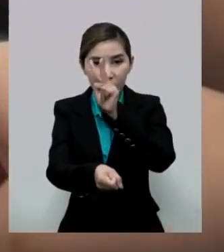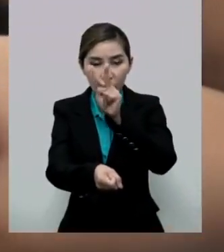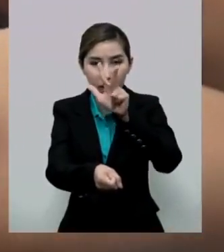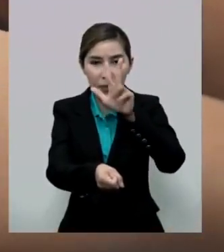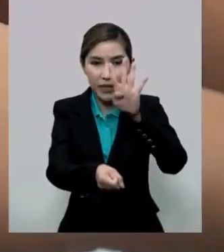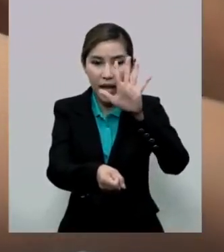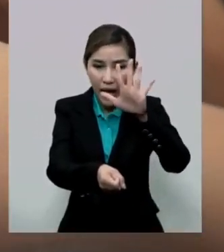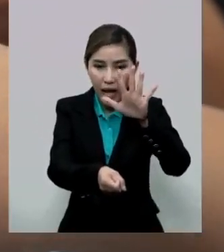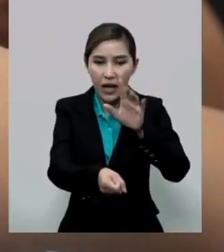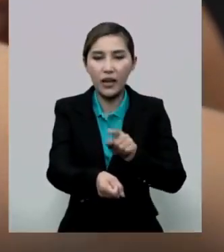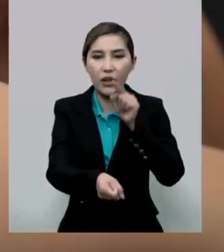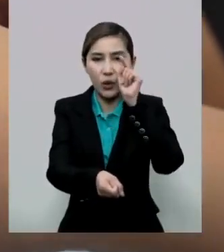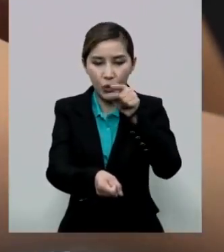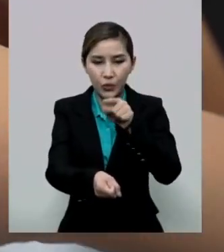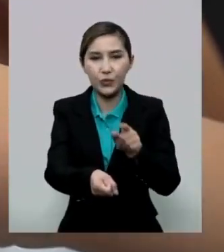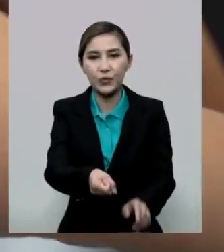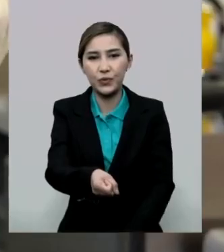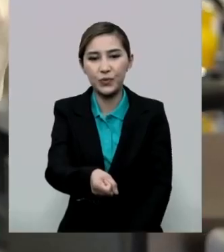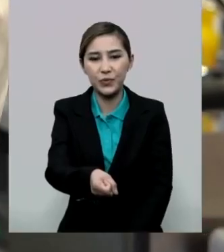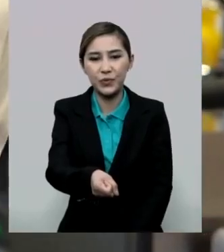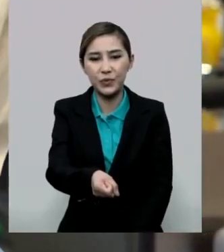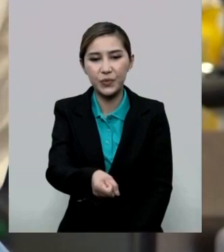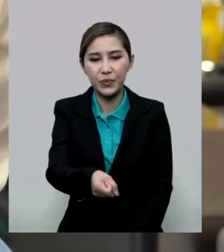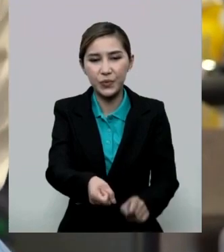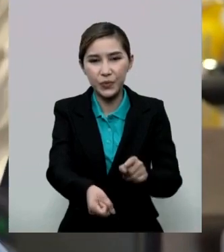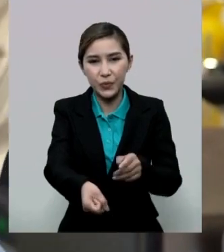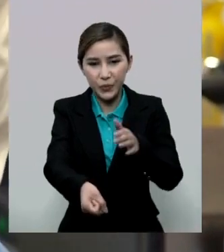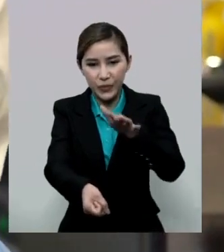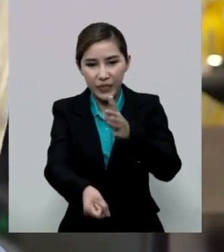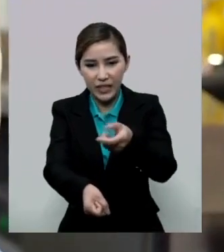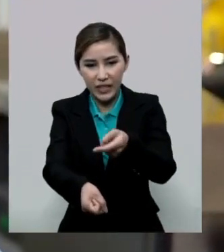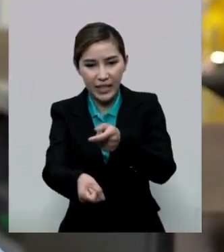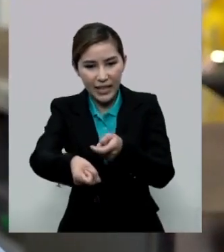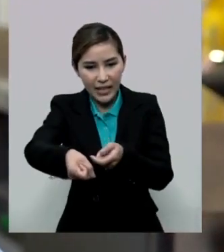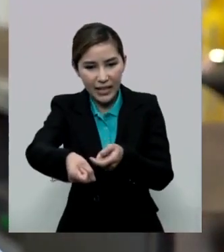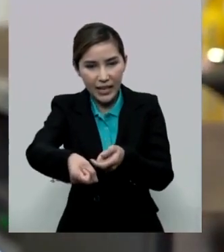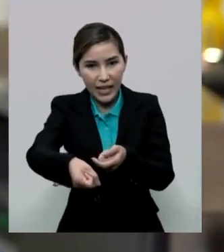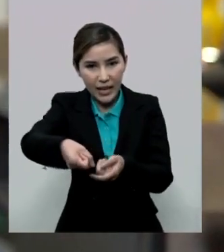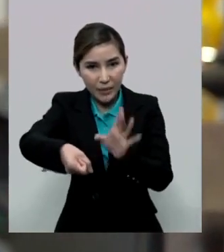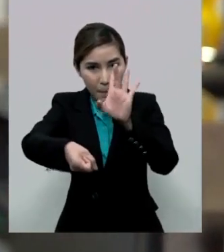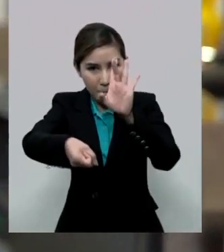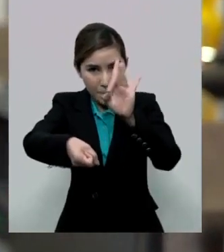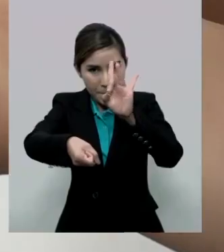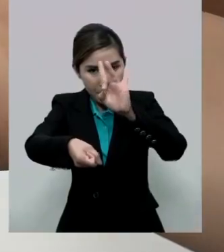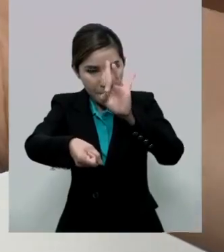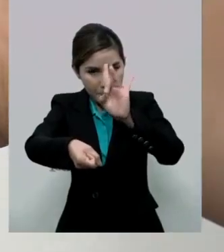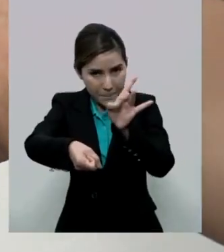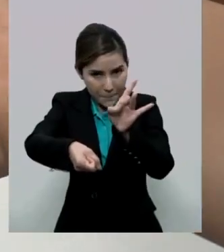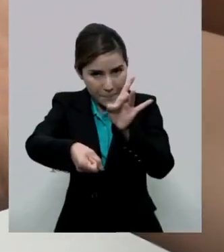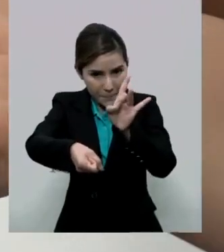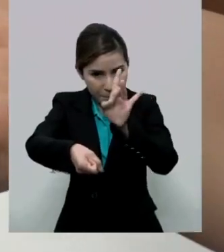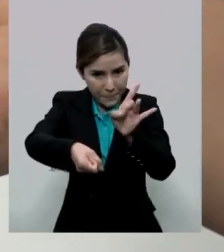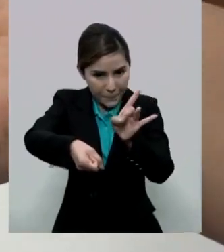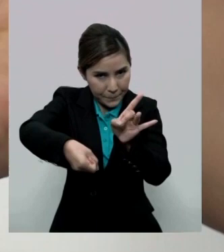ค่5วินาทีครับแล้วก็หยุด 1 2 3 4 5 โอเคครับกดปุ่มเดิมเลยฮะโอเคครับทีนี้พี่ทันใส่เข้าไปเอียง8นาฬิกา